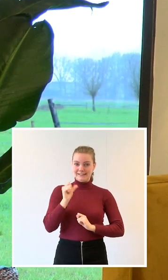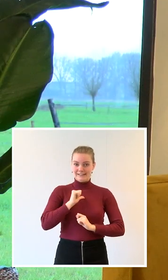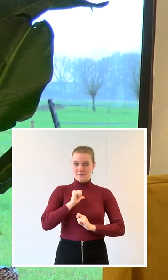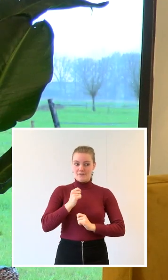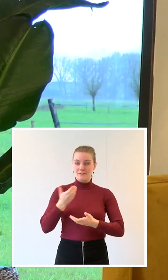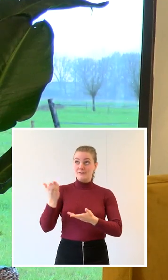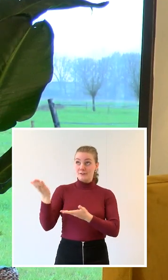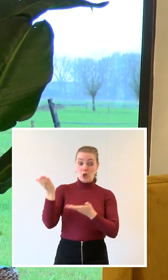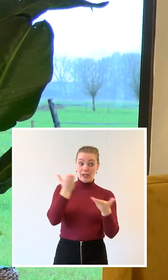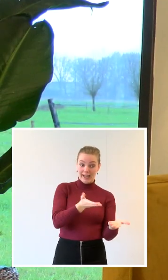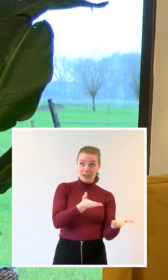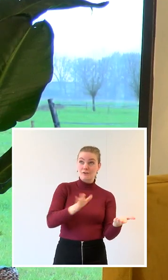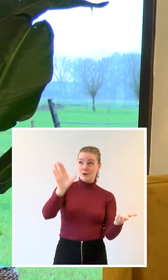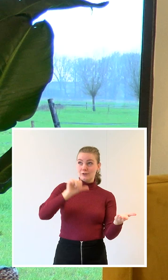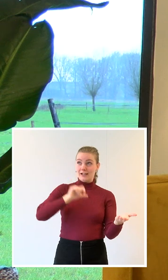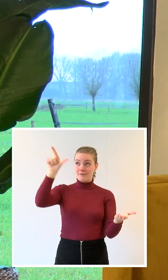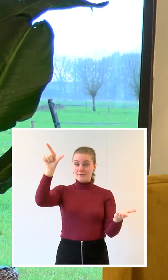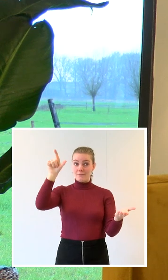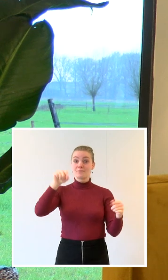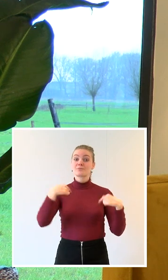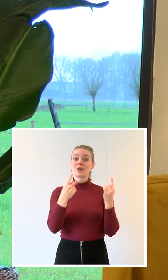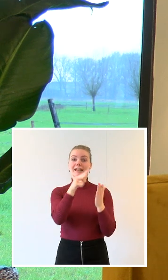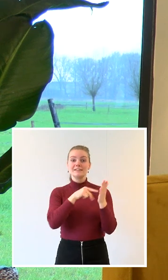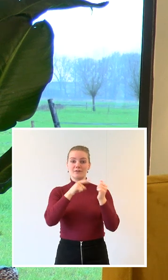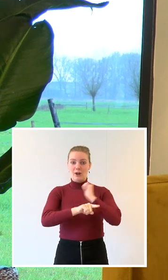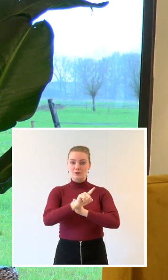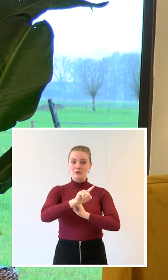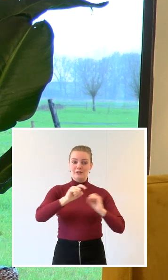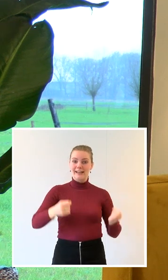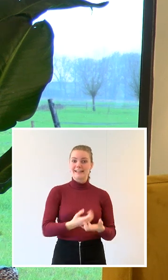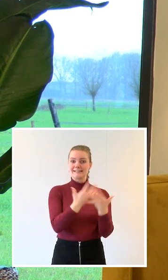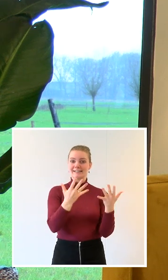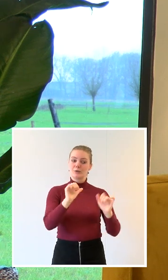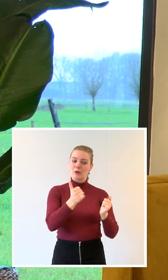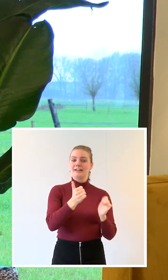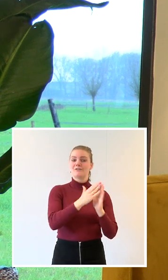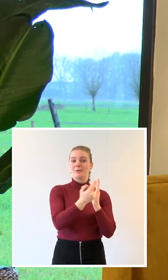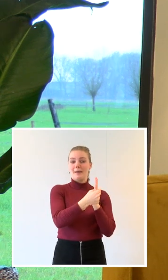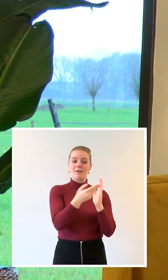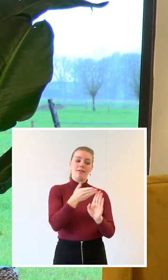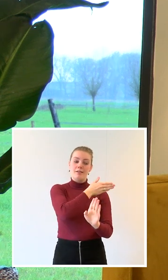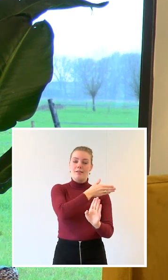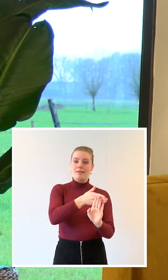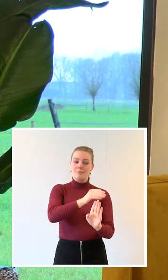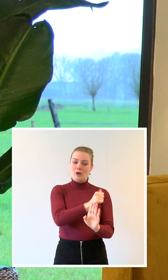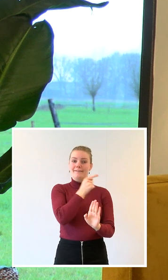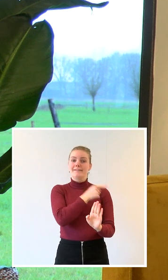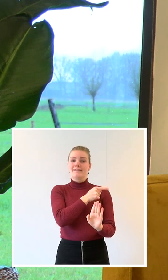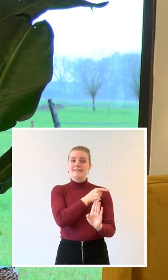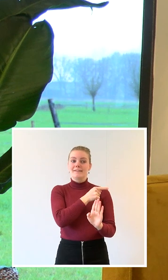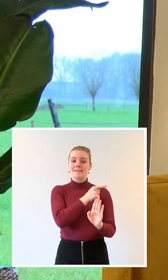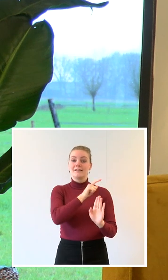we gaan lezen uit het Bijbelboek Genesis, helemaal aan het begin van de Bijbel. Genesis 12, vers 1 tot 5.